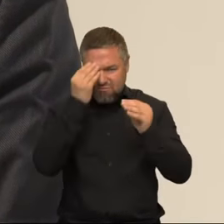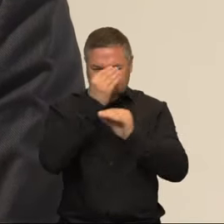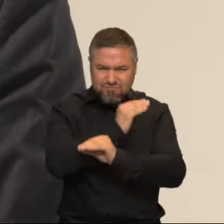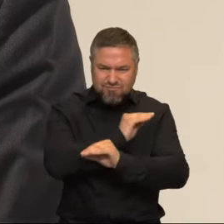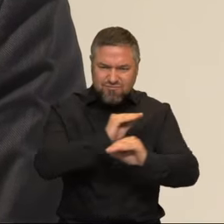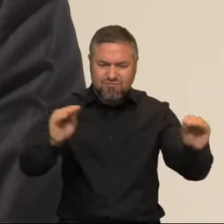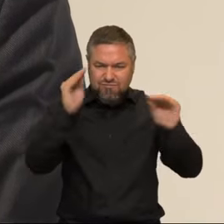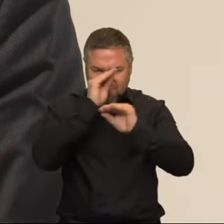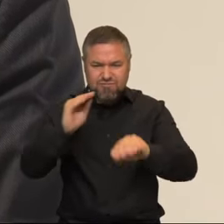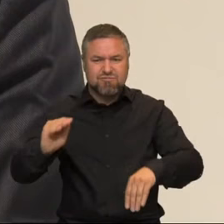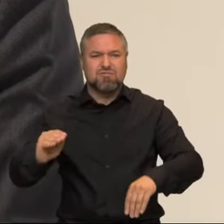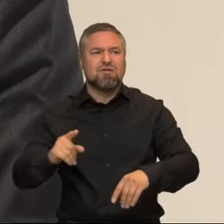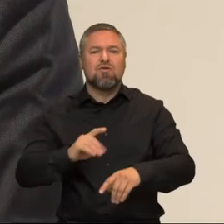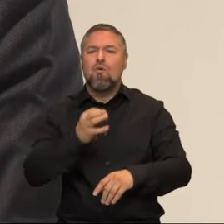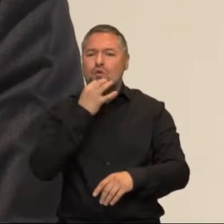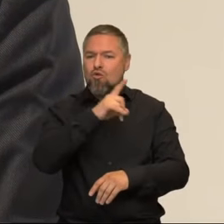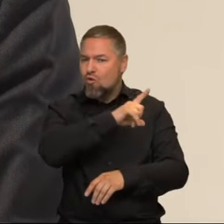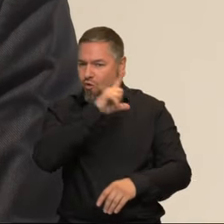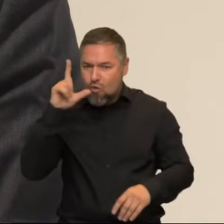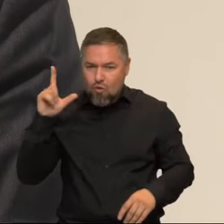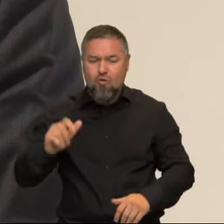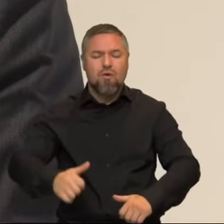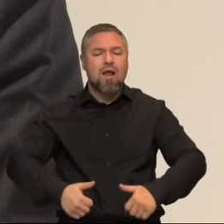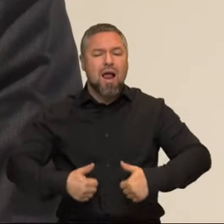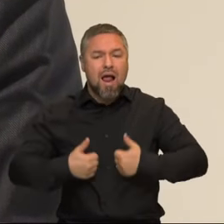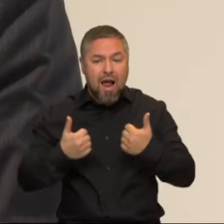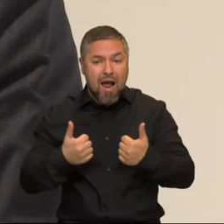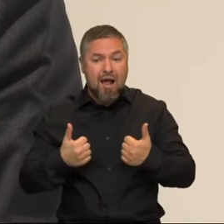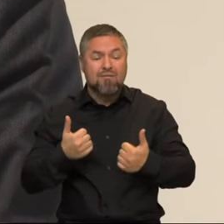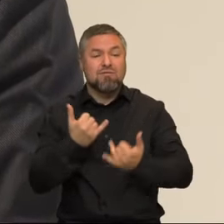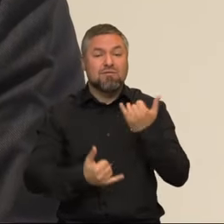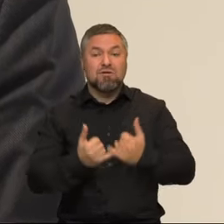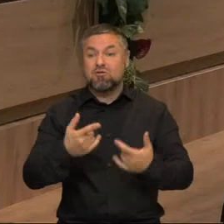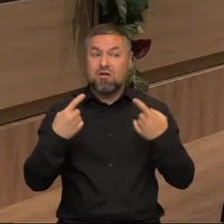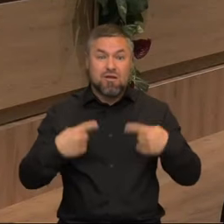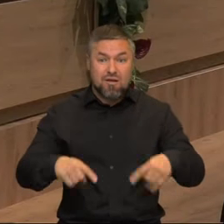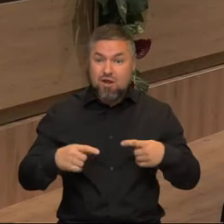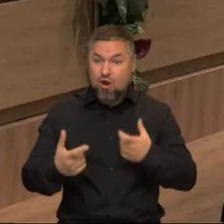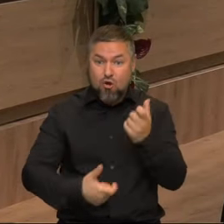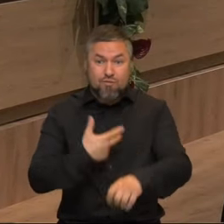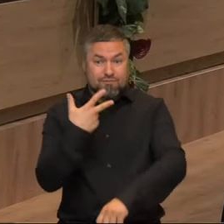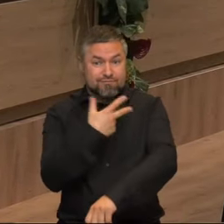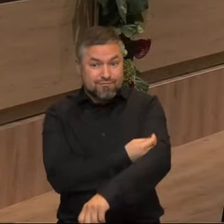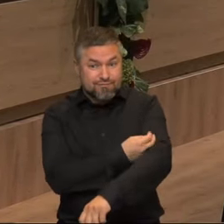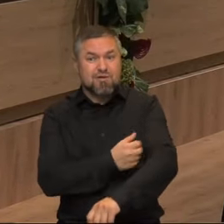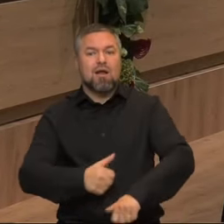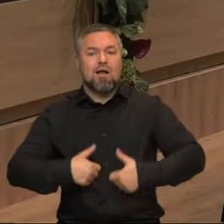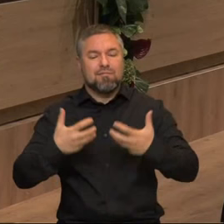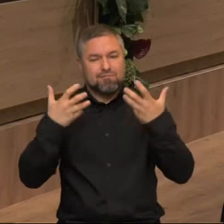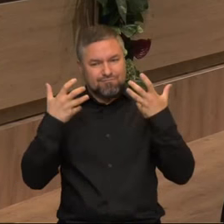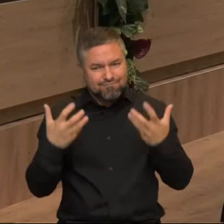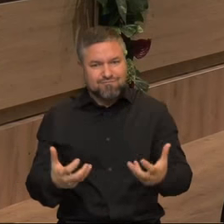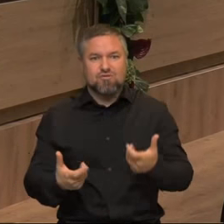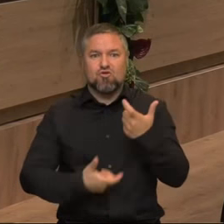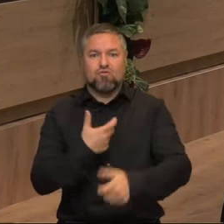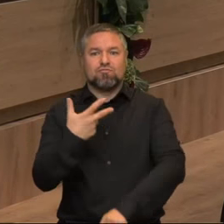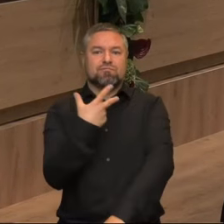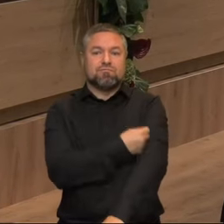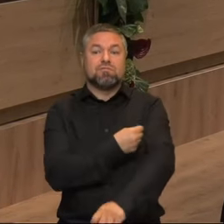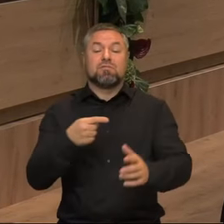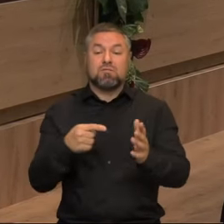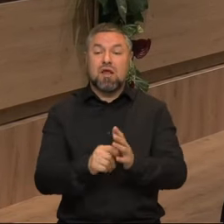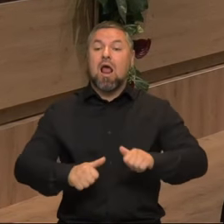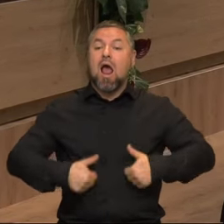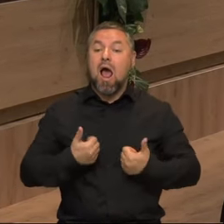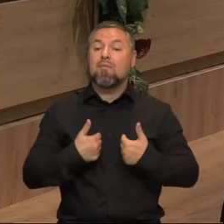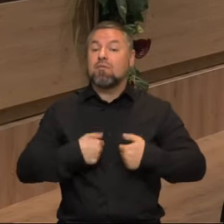młodych, to jest apel, o to, by jeśli jeszcze tego nie zrobili, żeby zechcieli zaszczepić się, właśnie